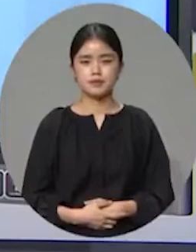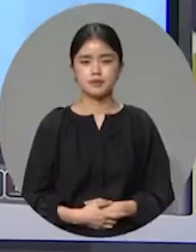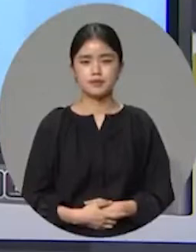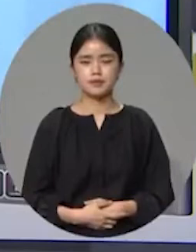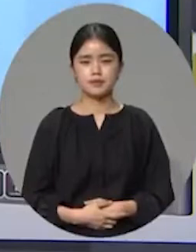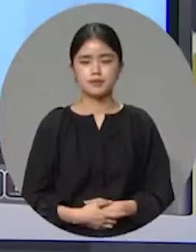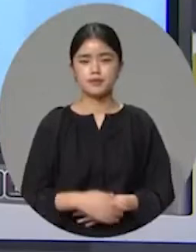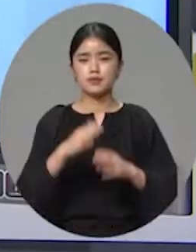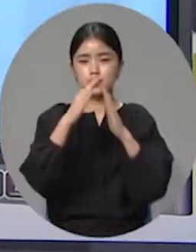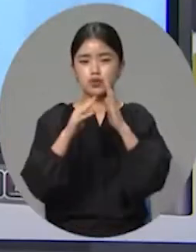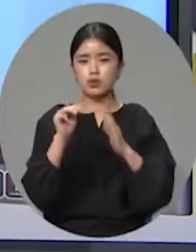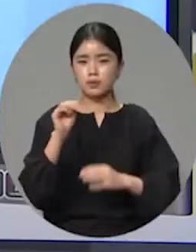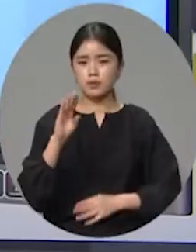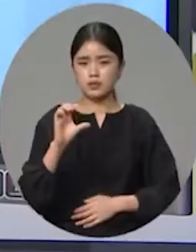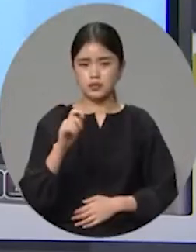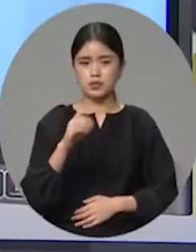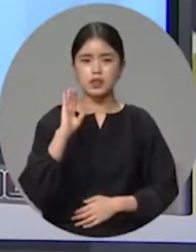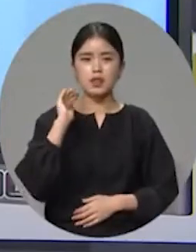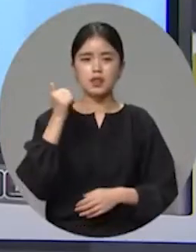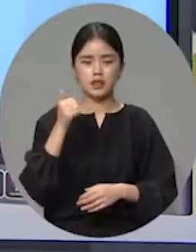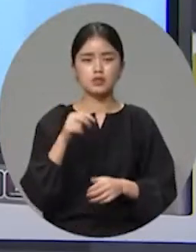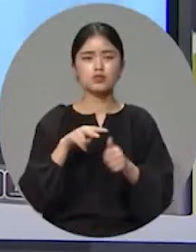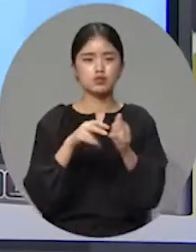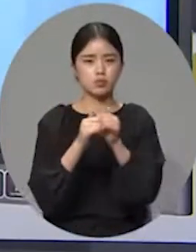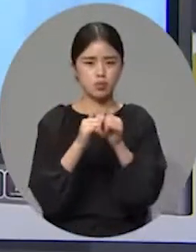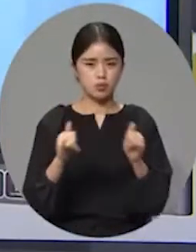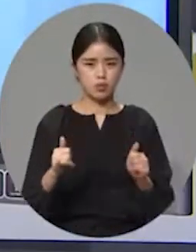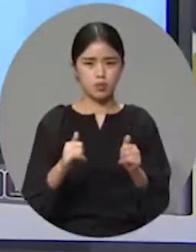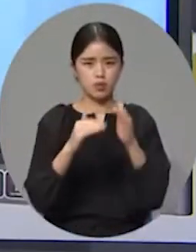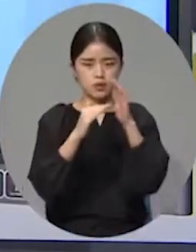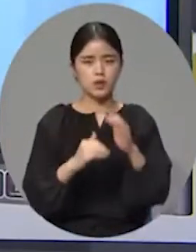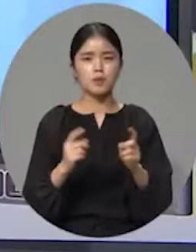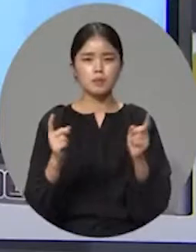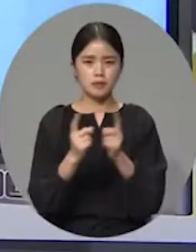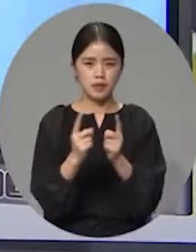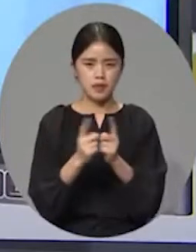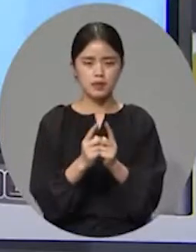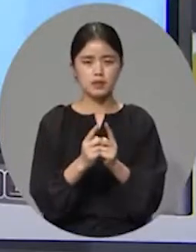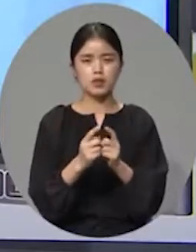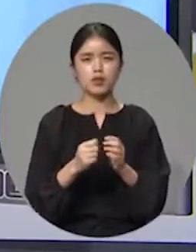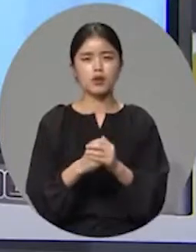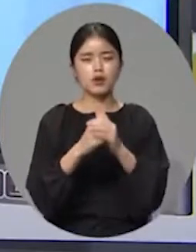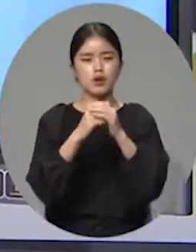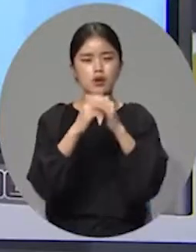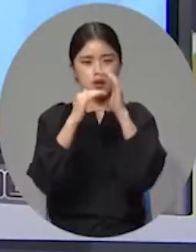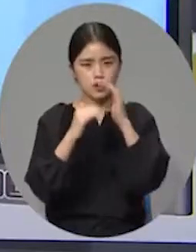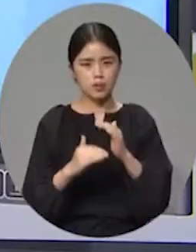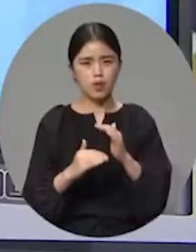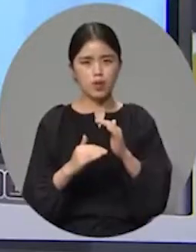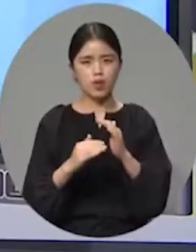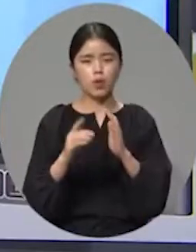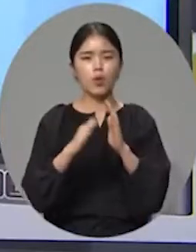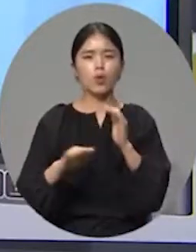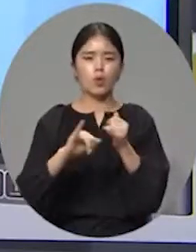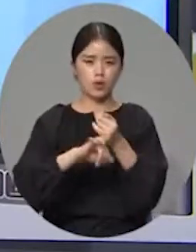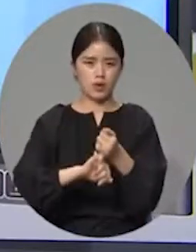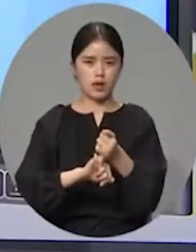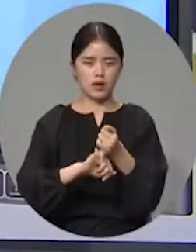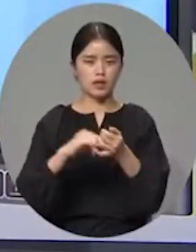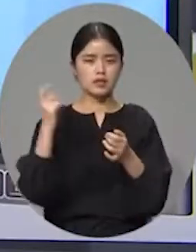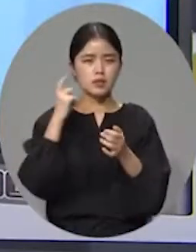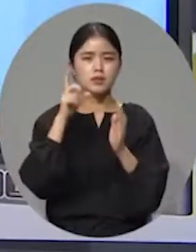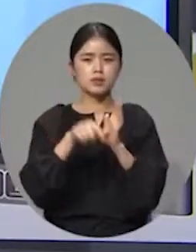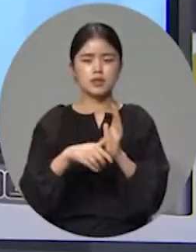네, 저희 전주 MBC는 대선 후보들을 차례로 만나서 후보들의 정견과 그리고 전북 관련 공약을 들어보는 시간을